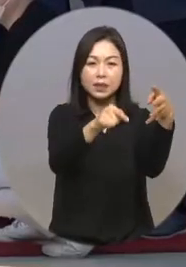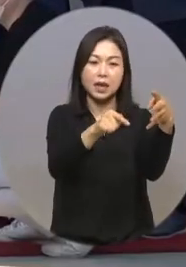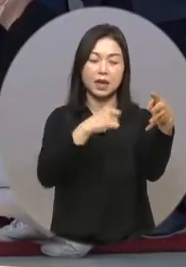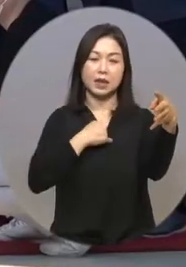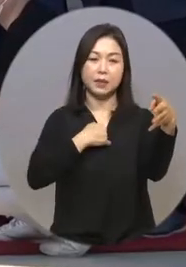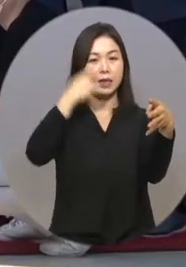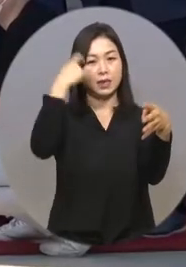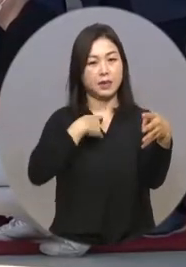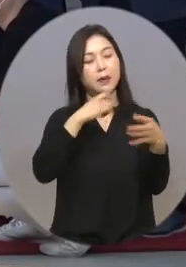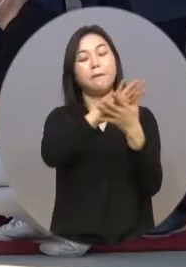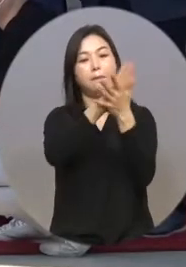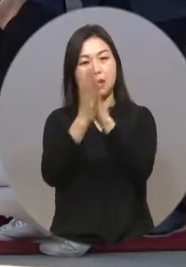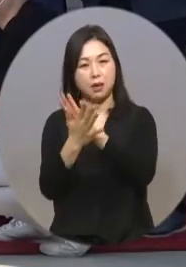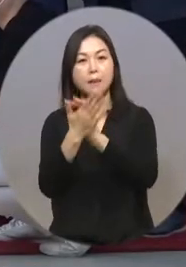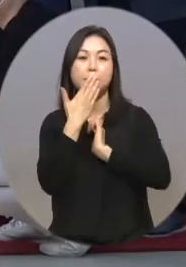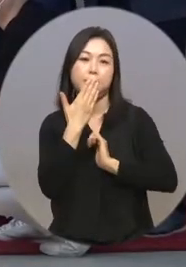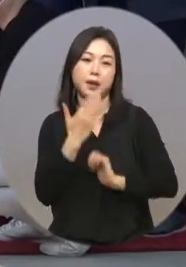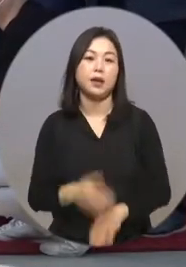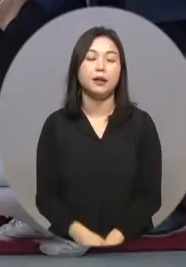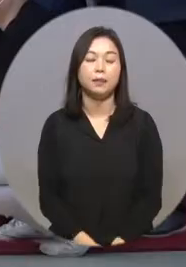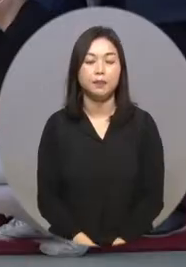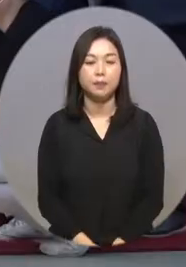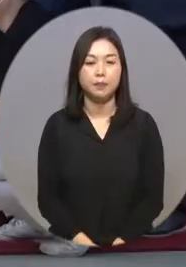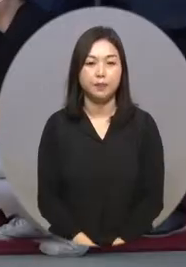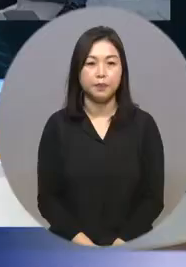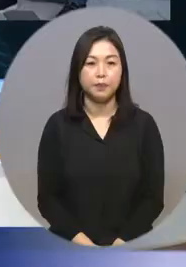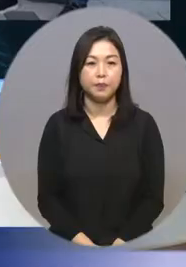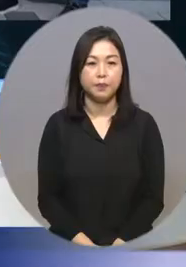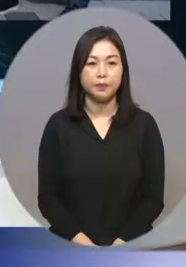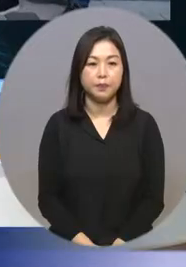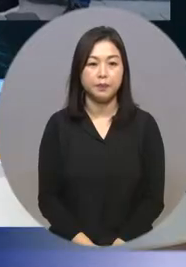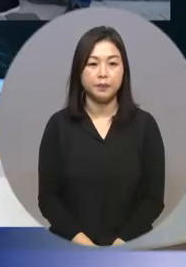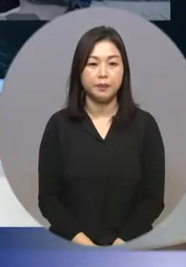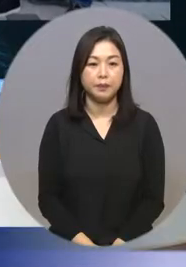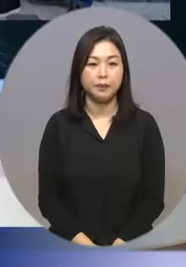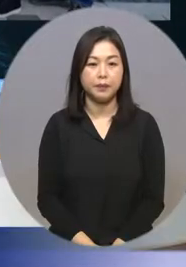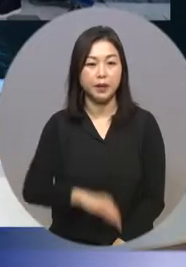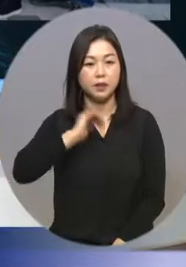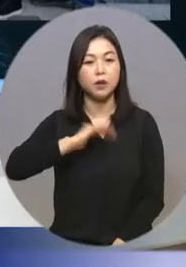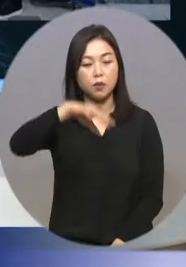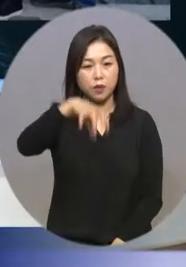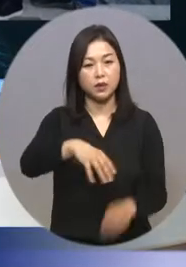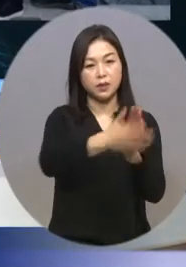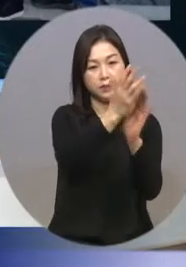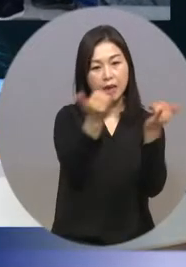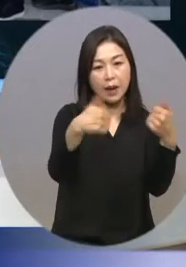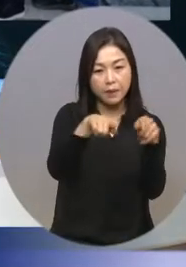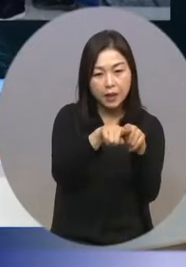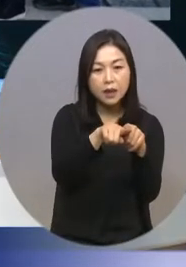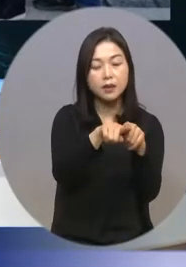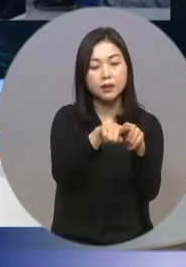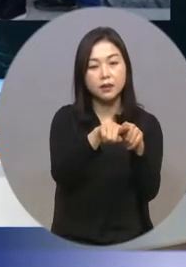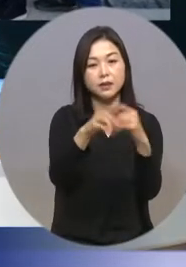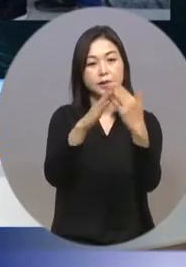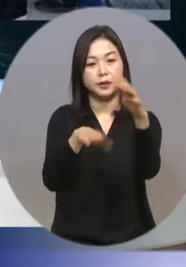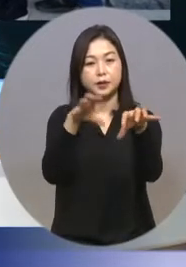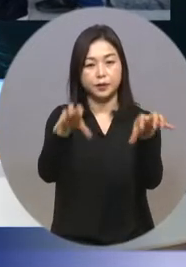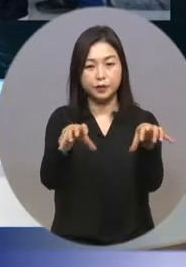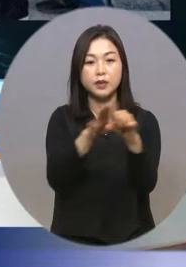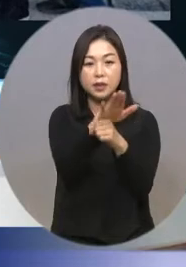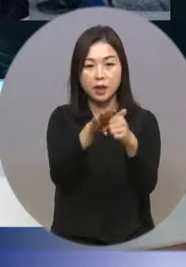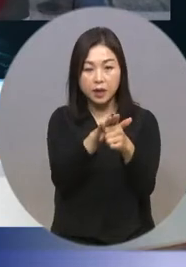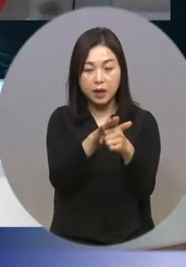있습니다 복지 tv 경기방송 정선 입니다 의정부에서 시민과 함께하는 이웃사랑 나눔 헌혈